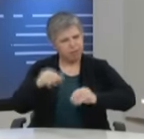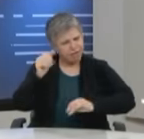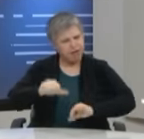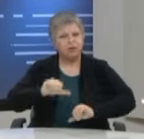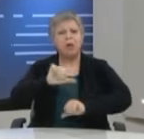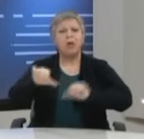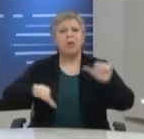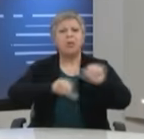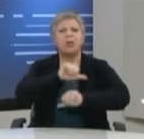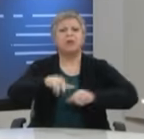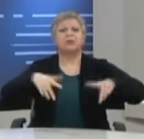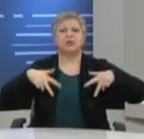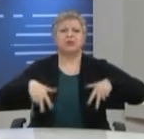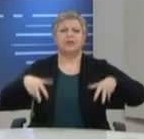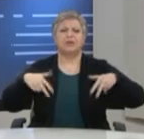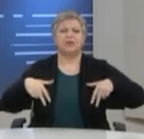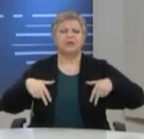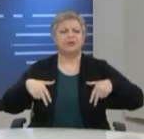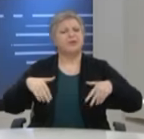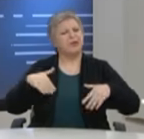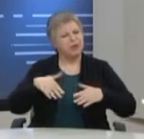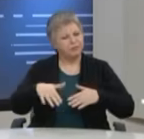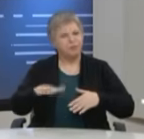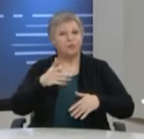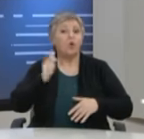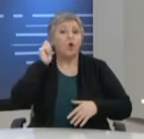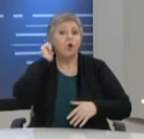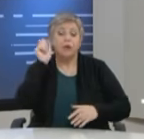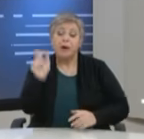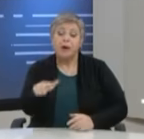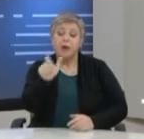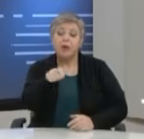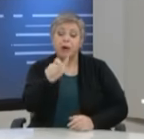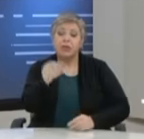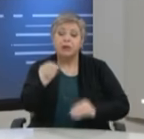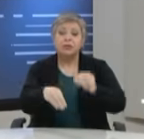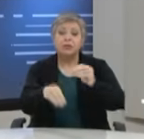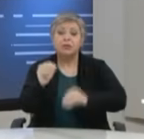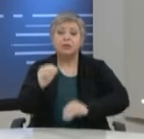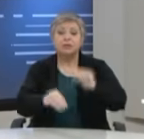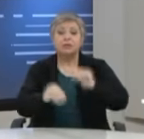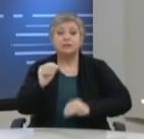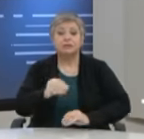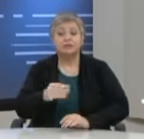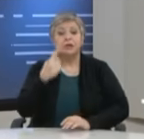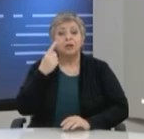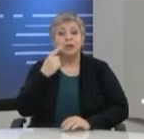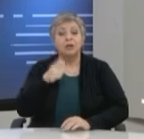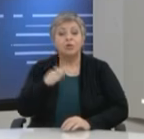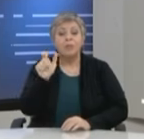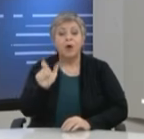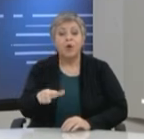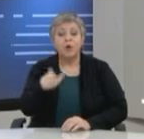σχηματισμό. Ονομαστική είναι η ψηφοφορία που έχουμε μπροστά μας και όλοι θα τοποθετηθούν και μάλιστα